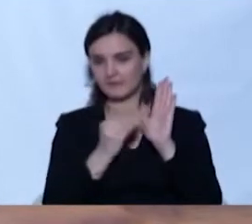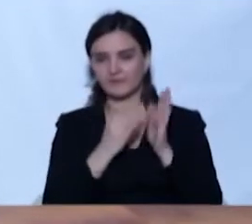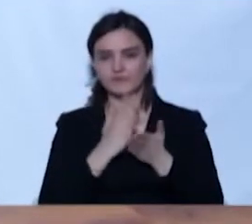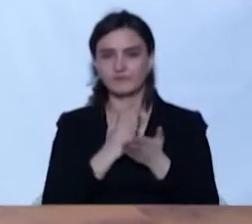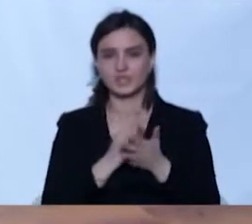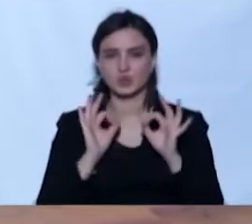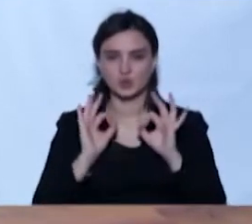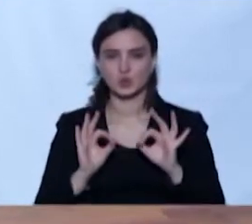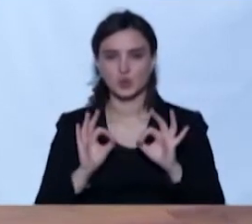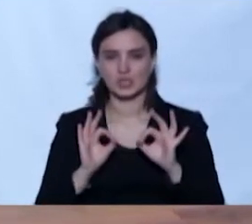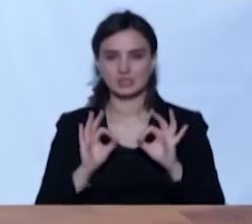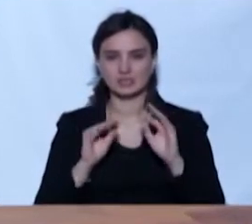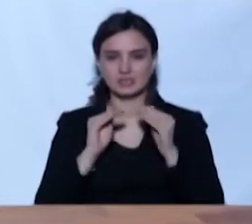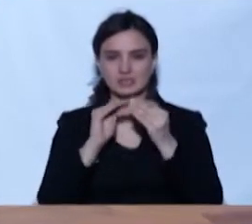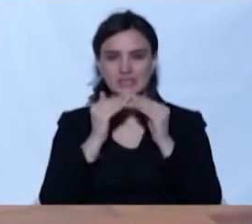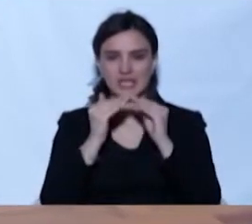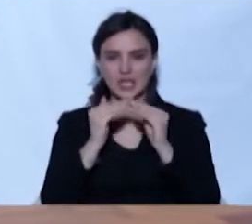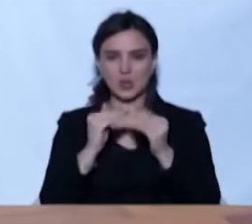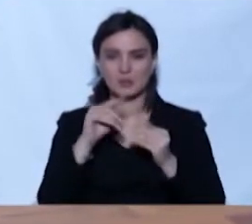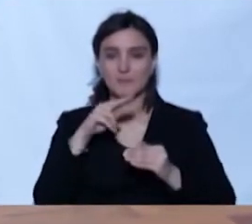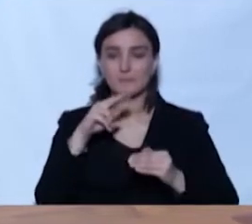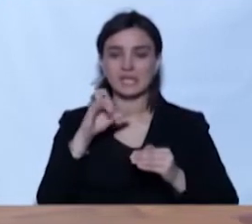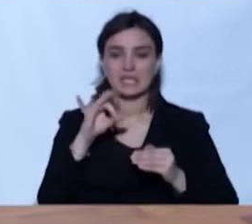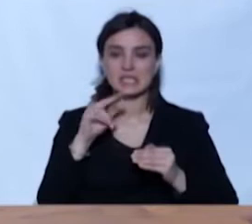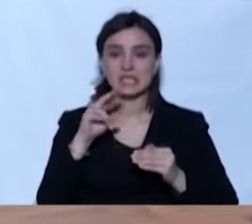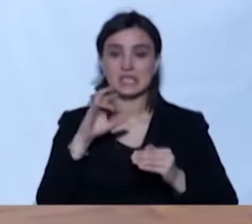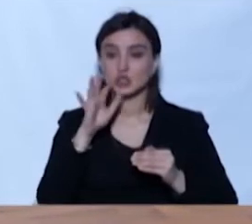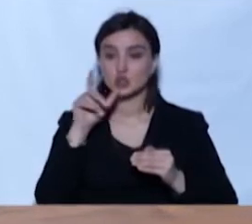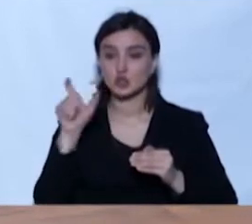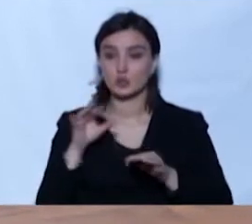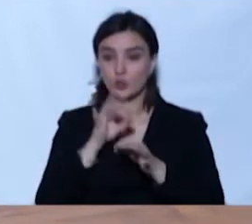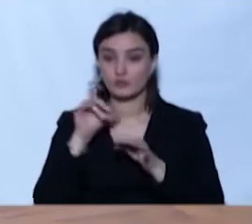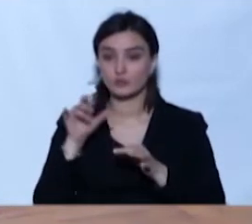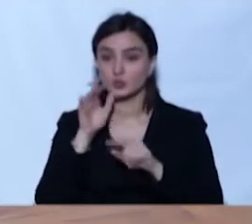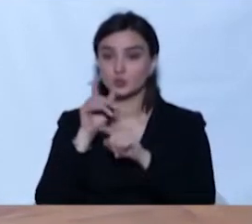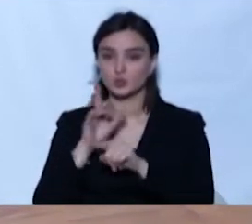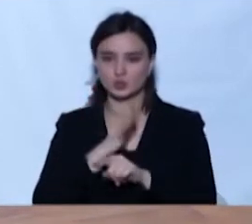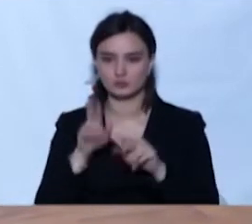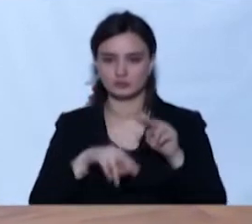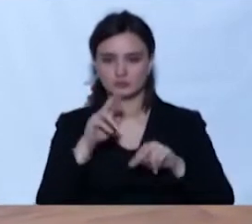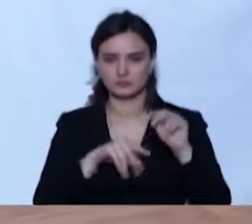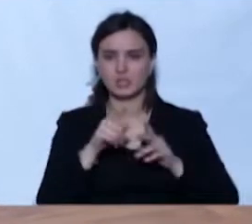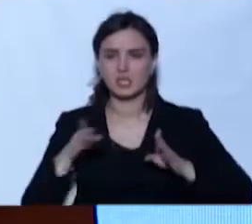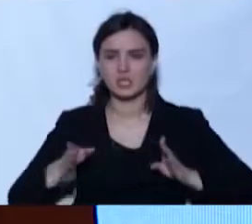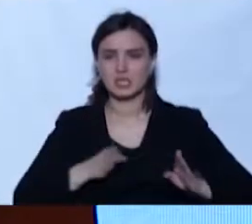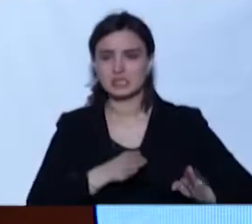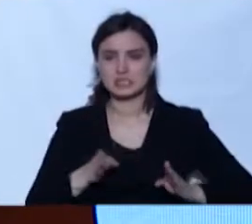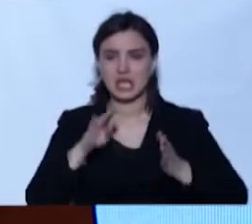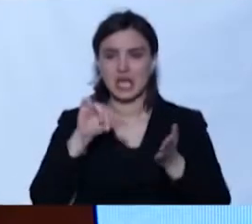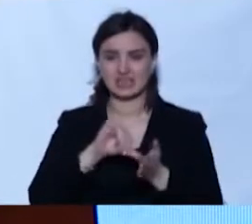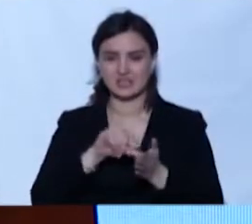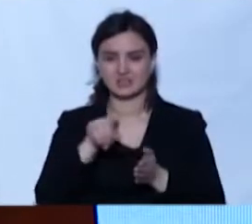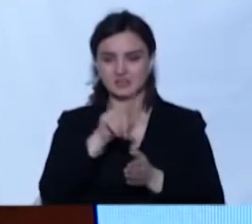ნაგებობები, რომლებიც პერიკლესის დროს აშენდა. Athenis Akropolistan გზა მიდიოდა დასავლეთიდან,